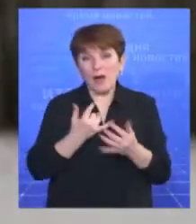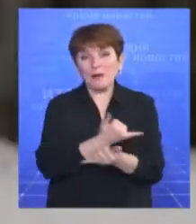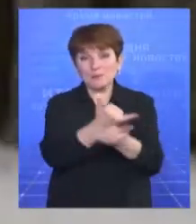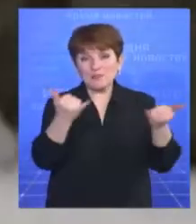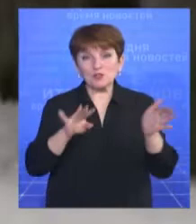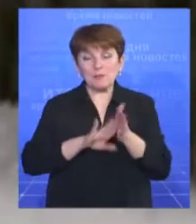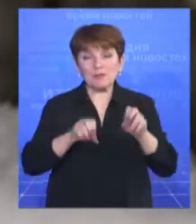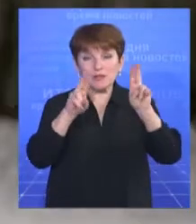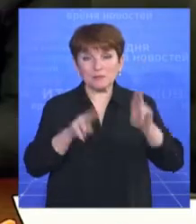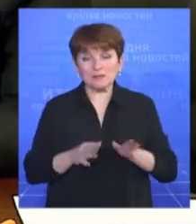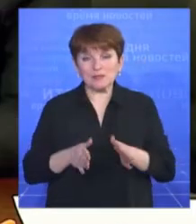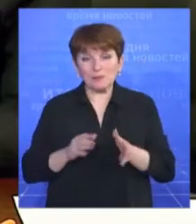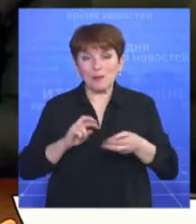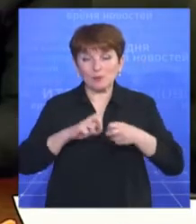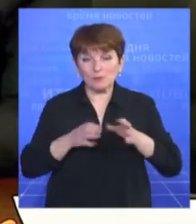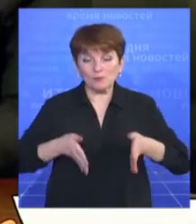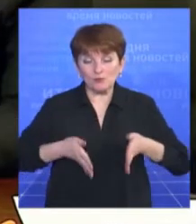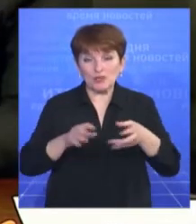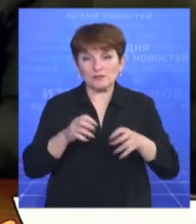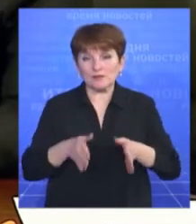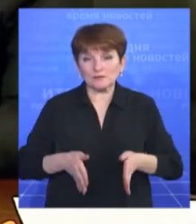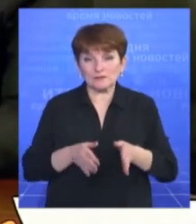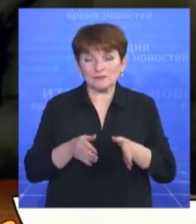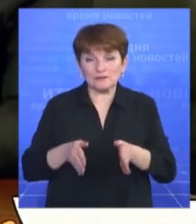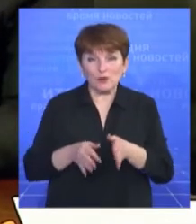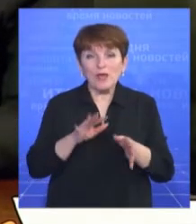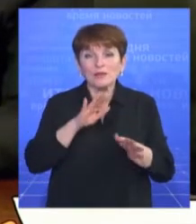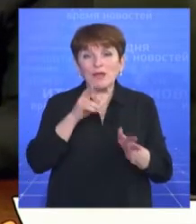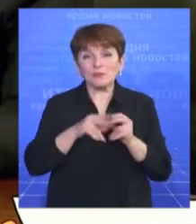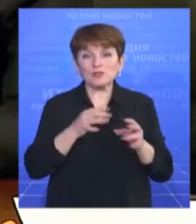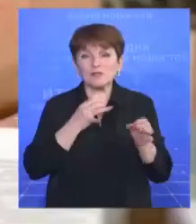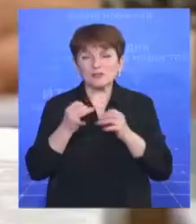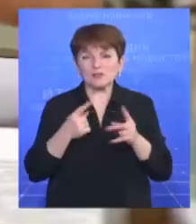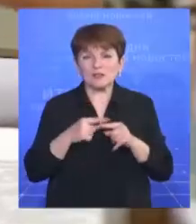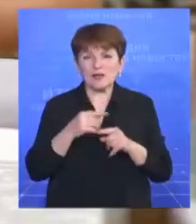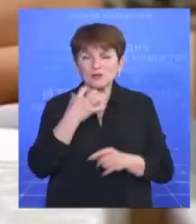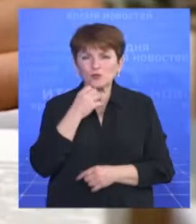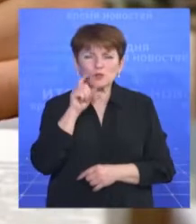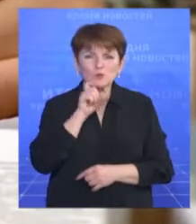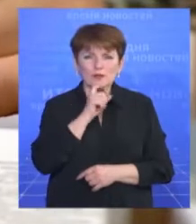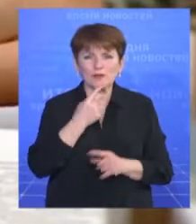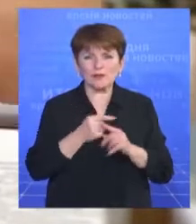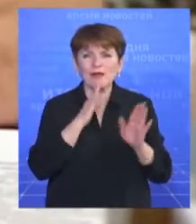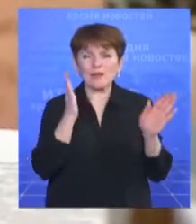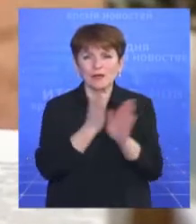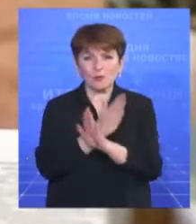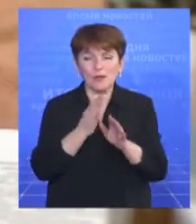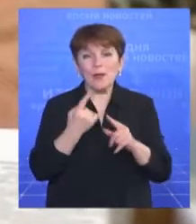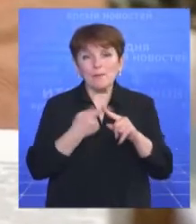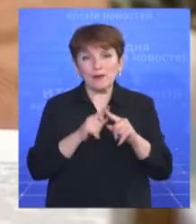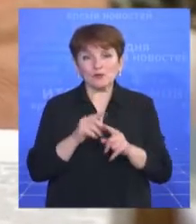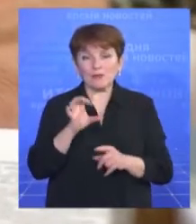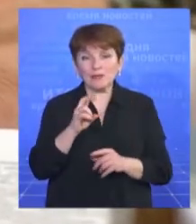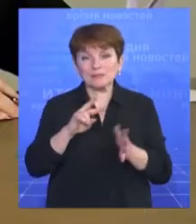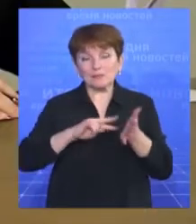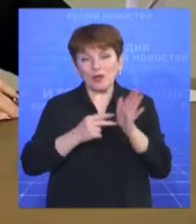а обеспечивать безопасность на проблемных участках дороги. Не обошлось на совещании без важной для Южного Урала темы – экология.